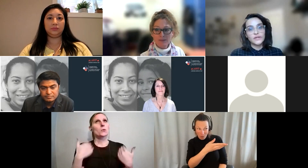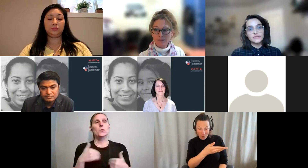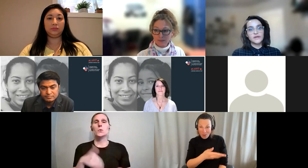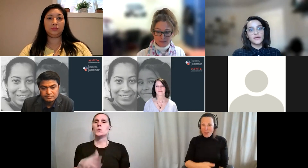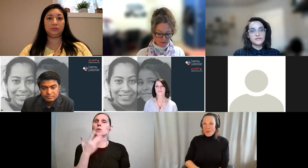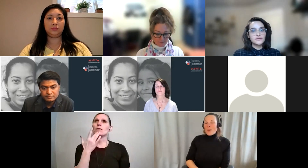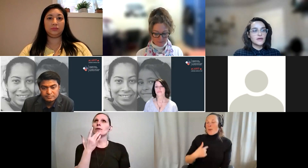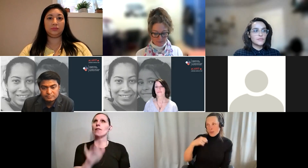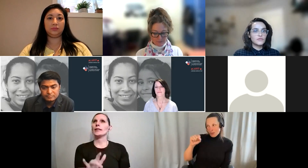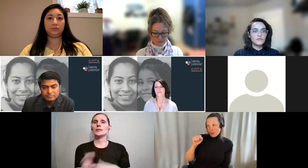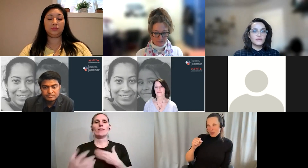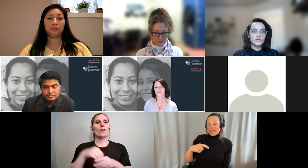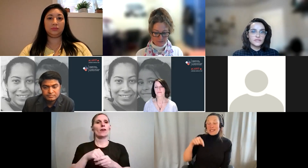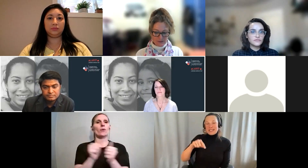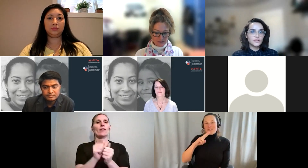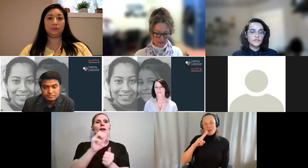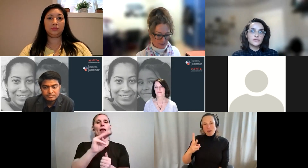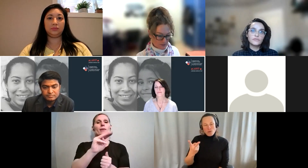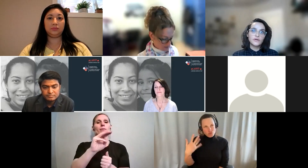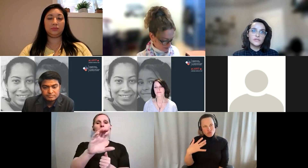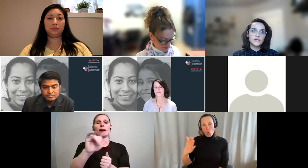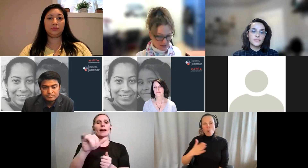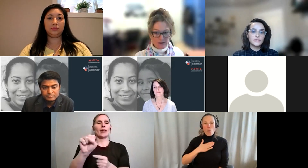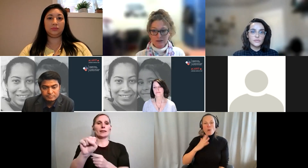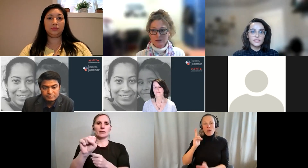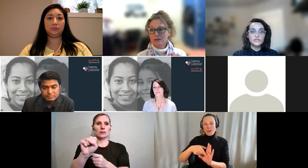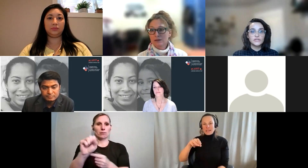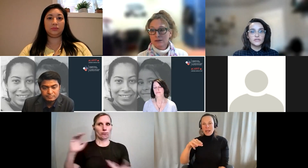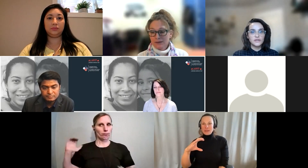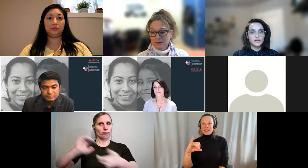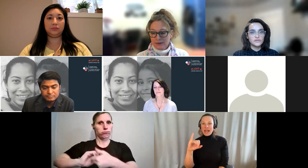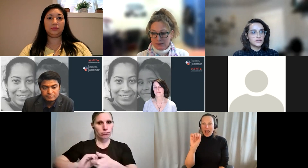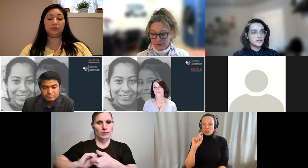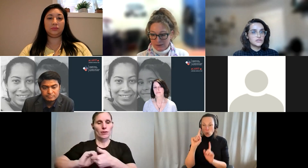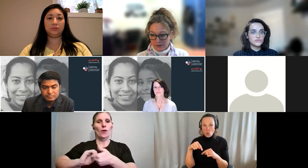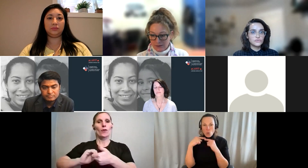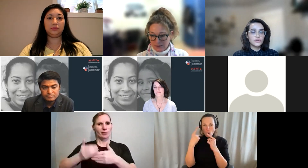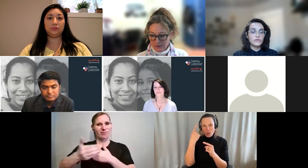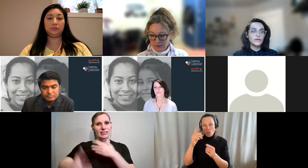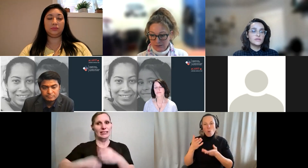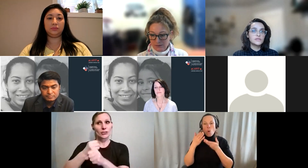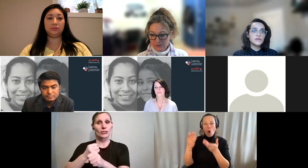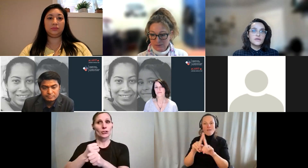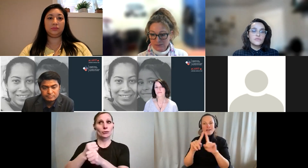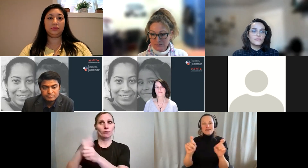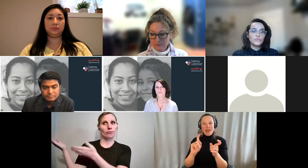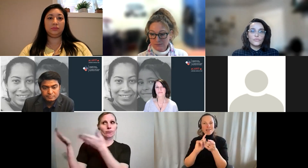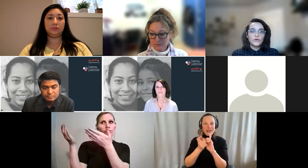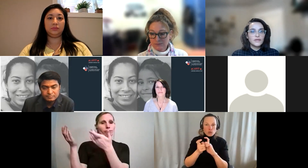On est vraiment heureux de faire partie de MCIS dans les dernières années pour donner de l'interprétation et de la traduction.